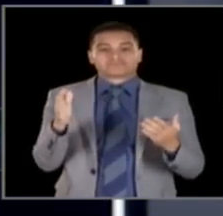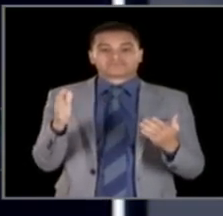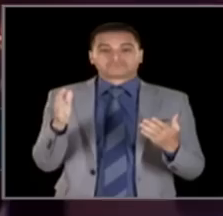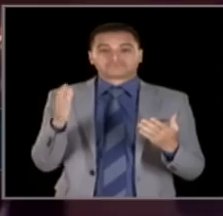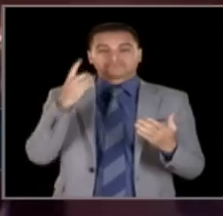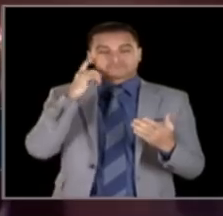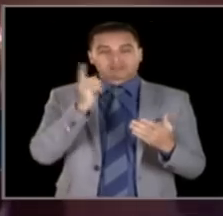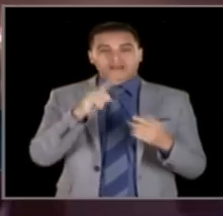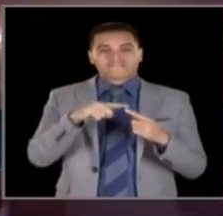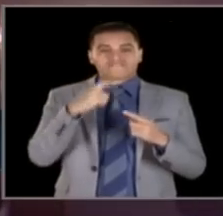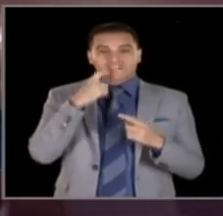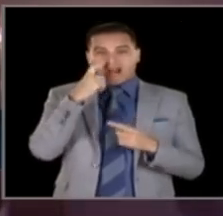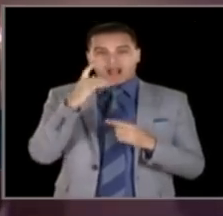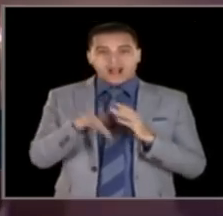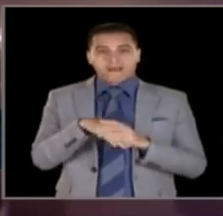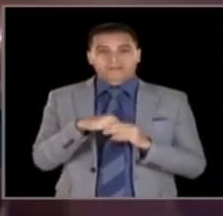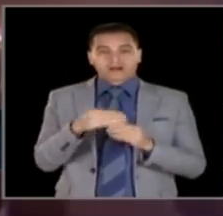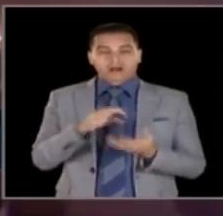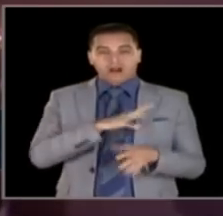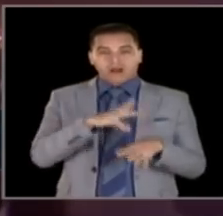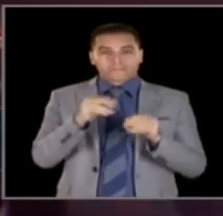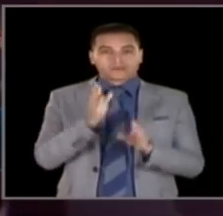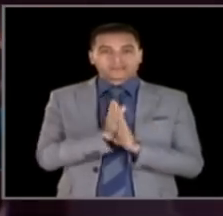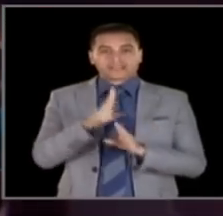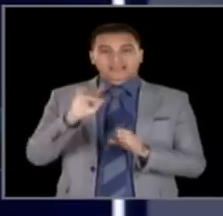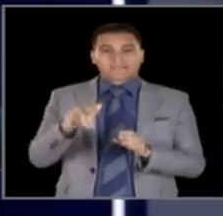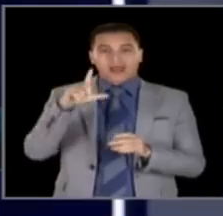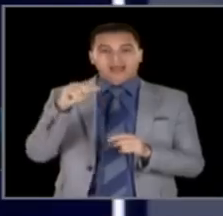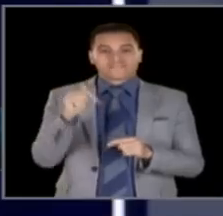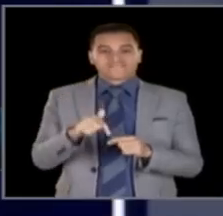بوس. فنان راح القمة بدور كمال في مسرحية العيال كبرت، فمن هو؟